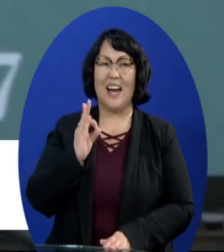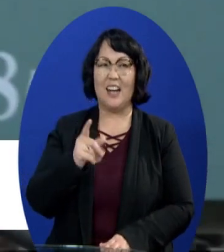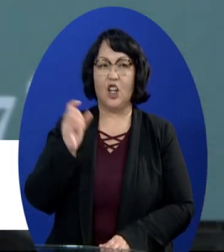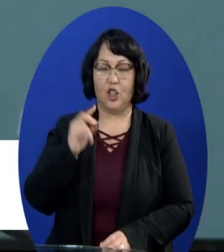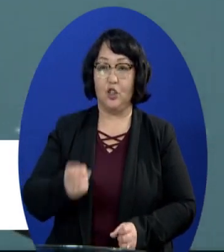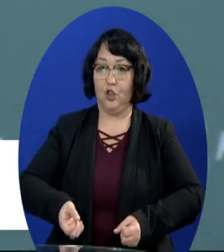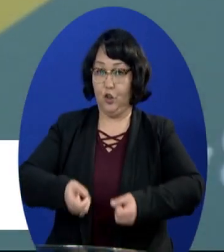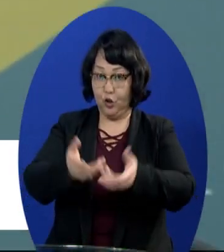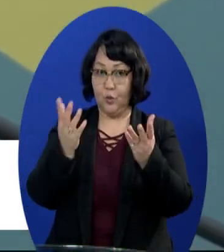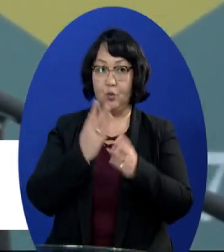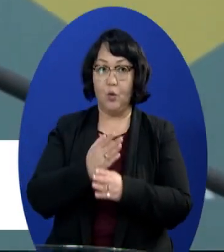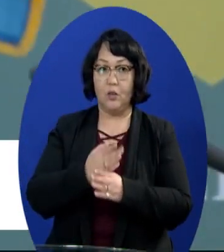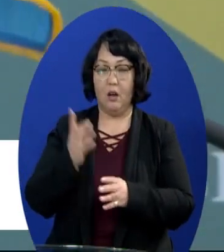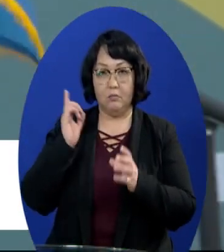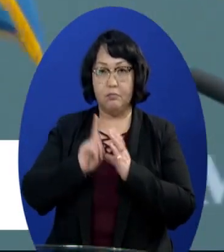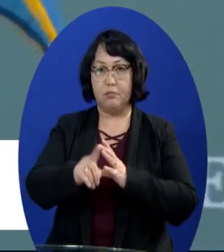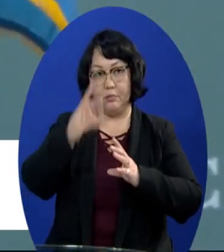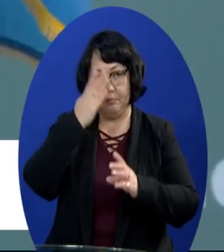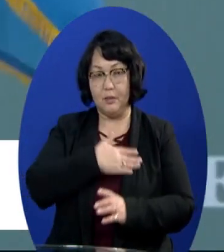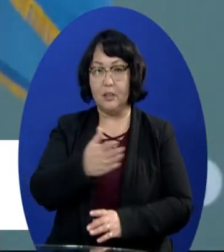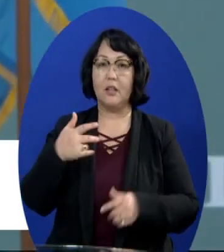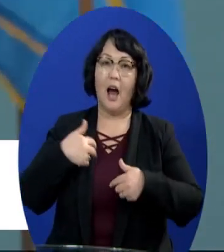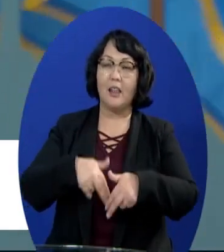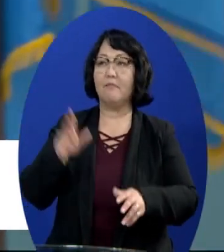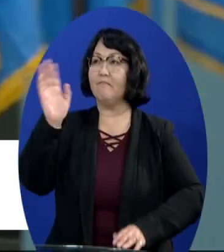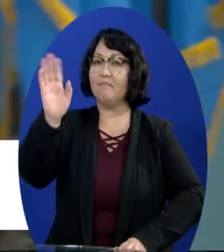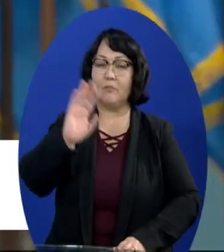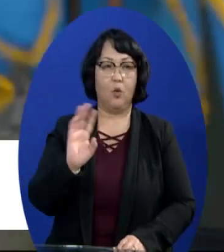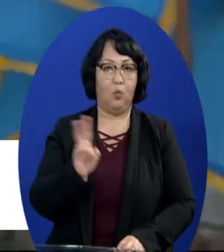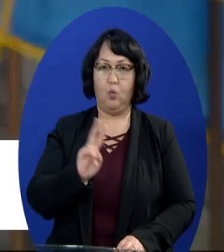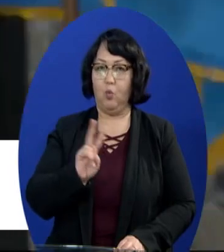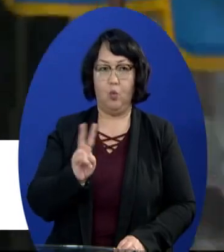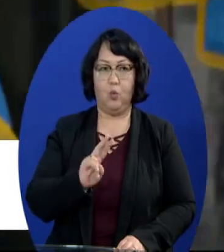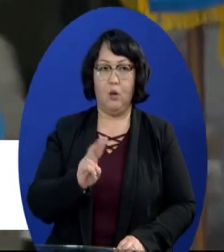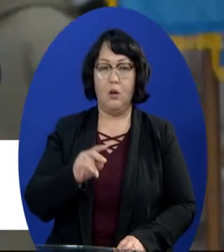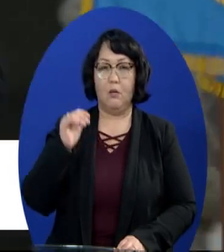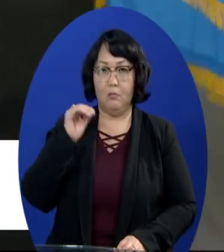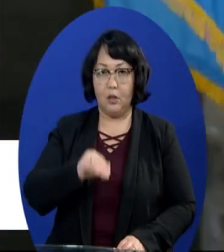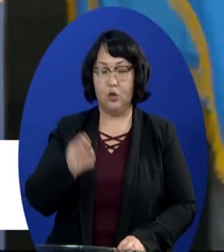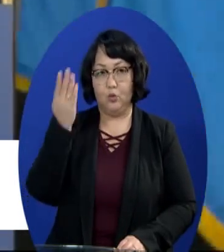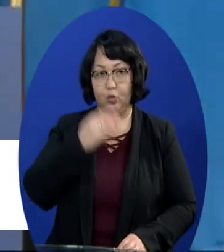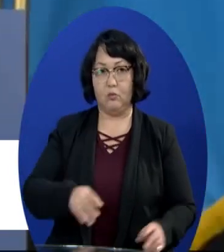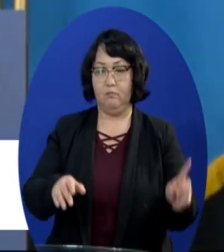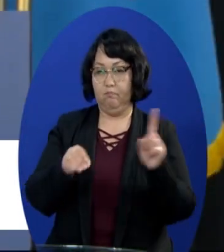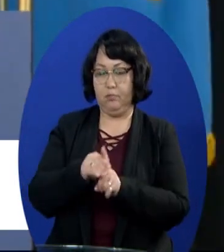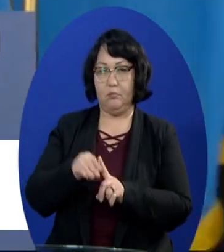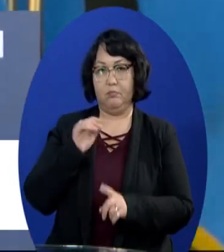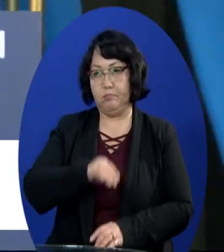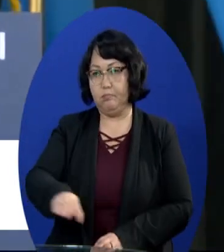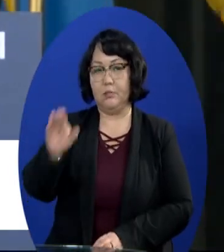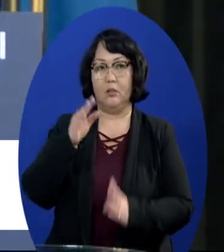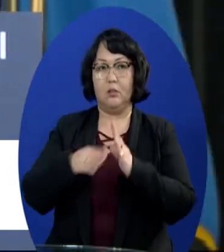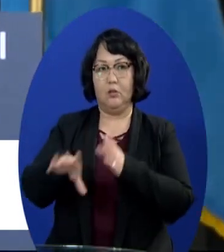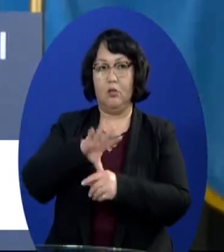гудмаар олонний өмнө ил гарч ирэн мэдчлэн алхахгүй. Харин автомашинаар шууд цагаан ордон руу очих магадлалтай байж.